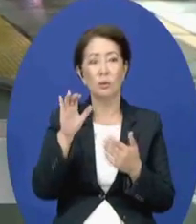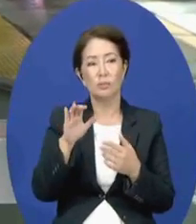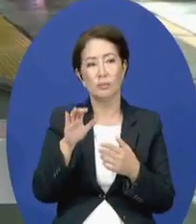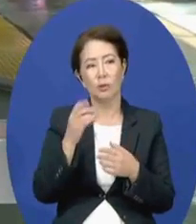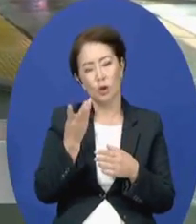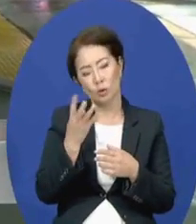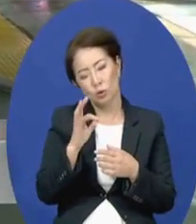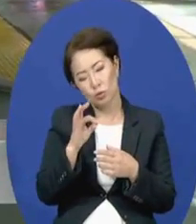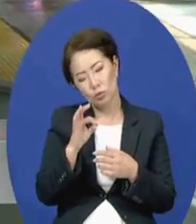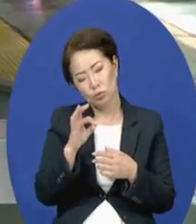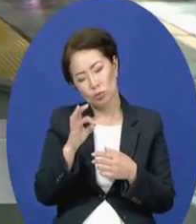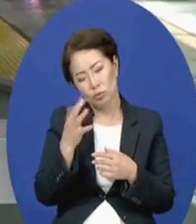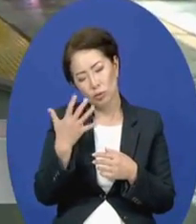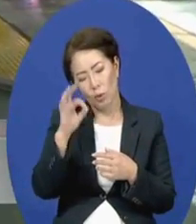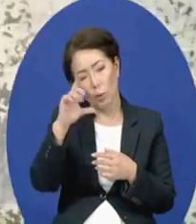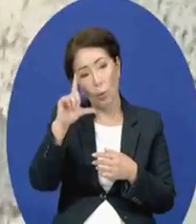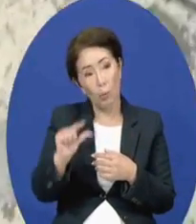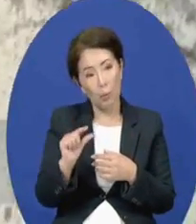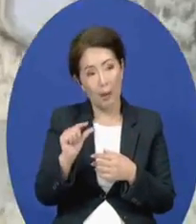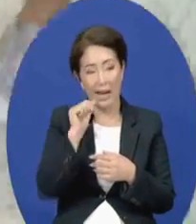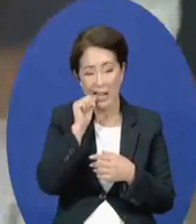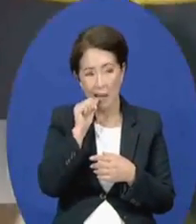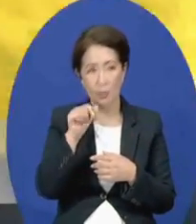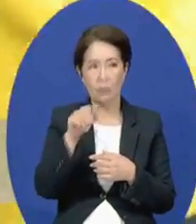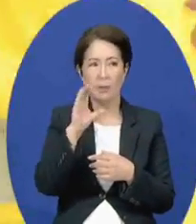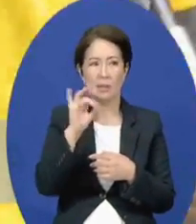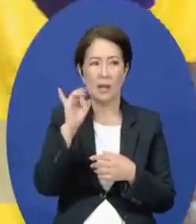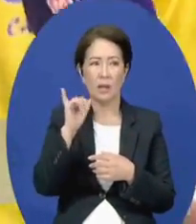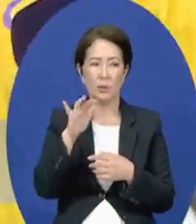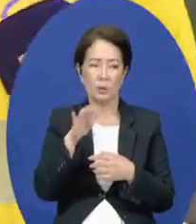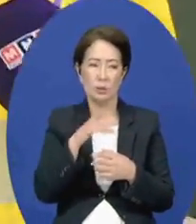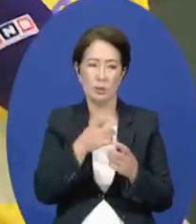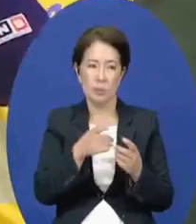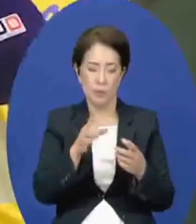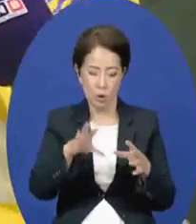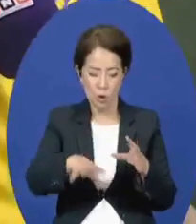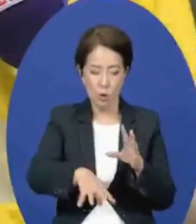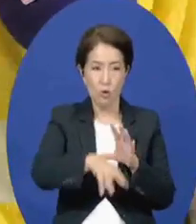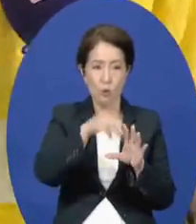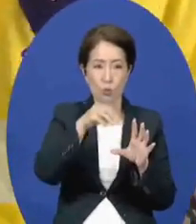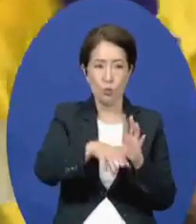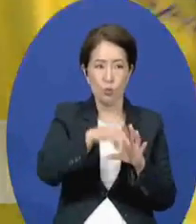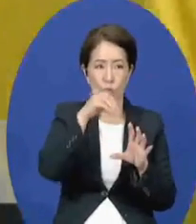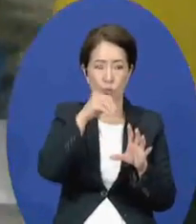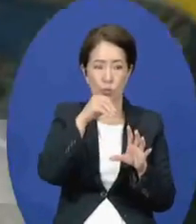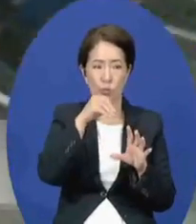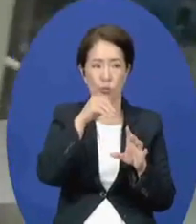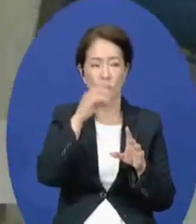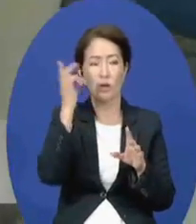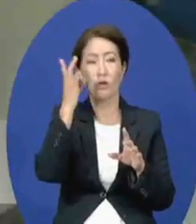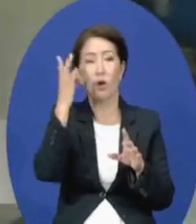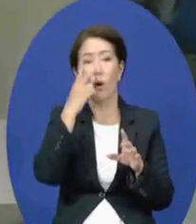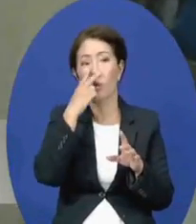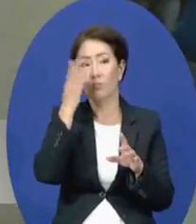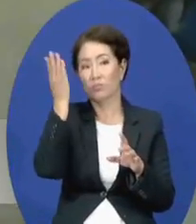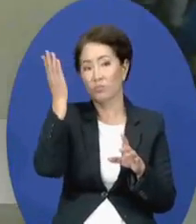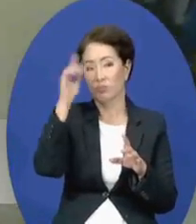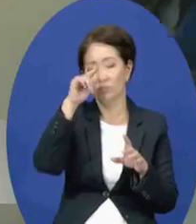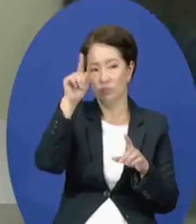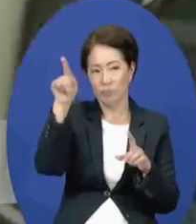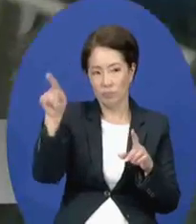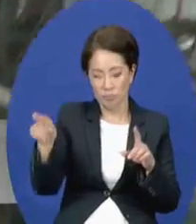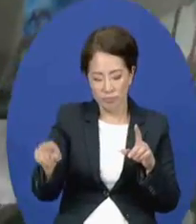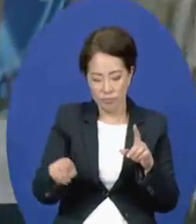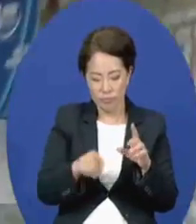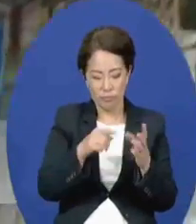үг 40-50% бууруулж байгаа зарцуулалт. Энэ саарал ус маань болохоор энэ мотоцор зорогдож энэ ново юугаар